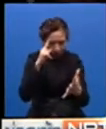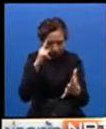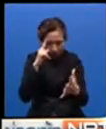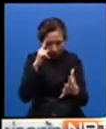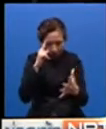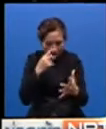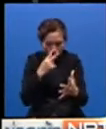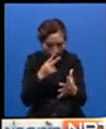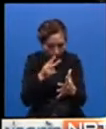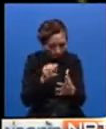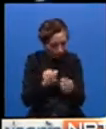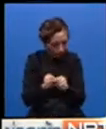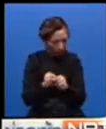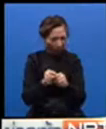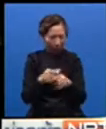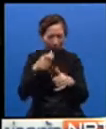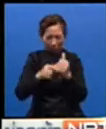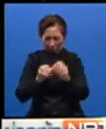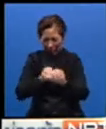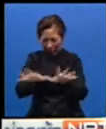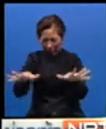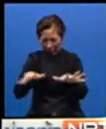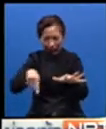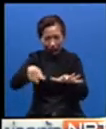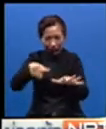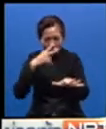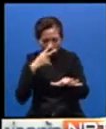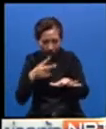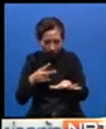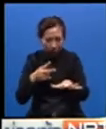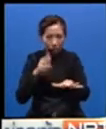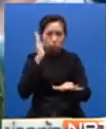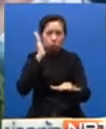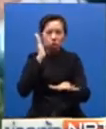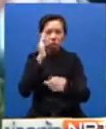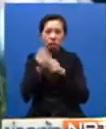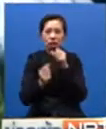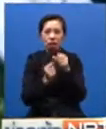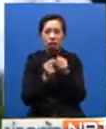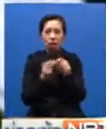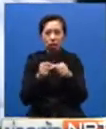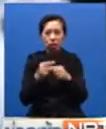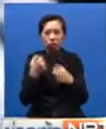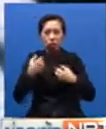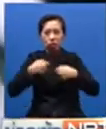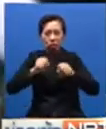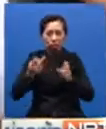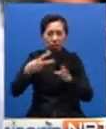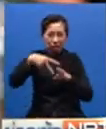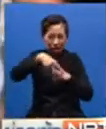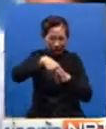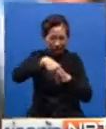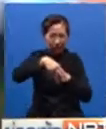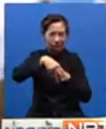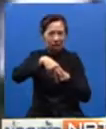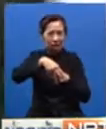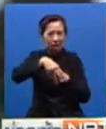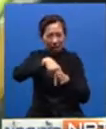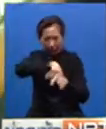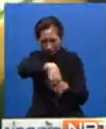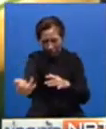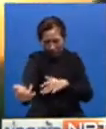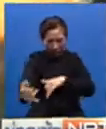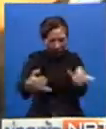กายของผู้เสียชีวิตกระจัดกระจายทั่วบริเวณทราบชื่อก็คือนายเรืองฤทธิ์สุทธิคนขับรถนายดุสิตมากระเตง